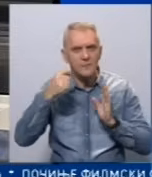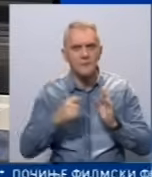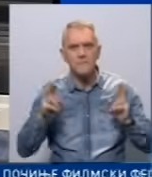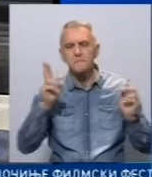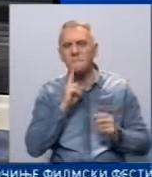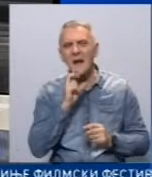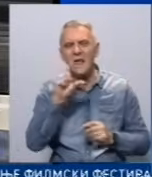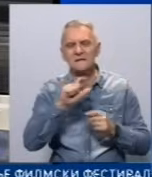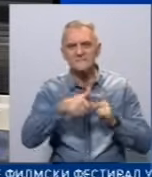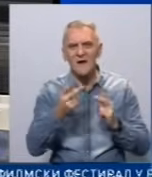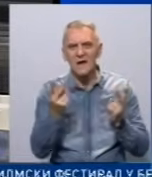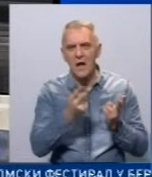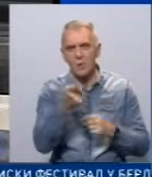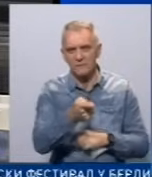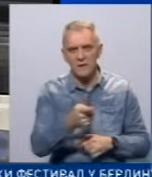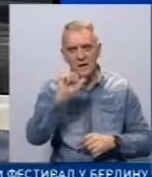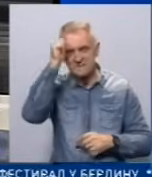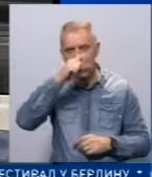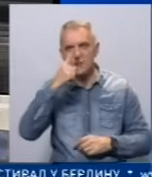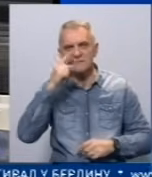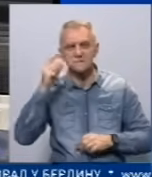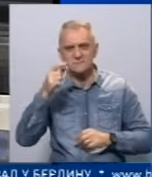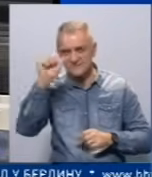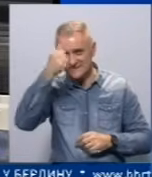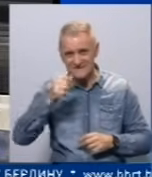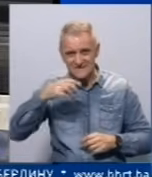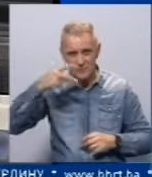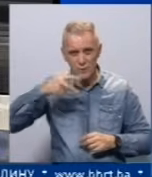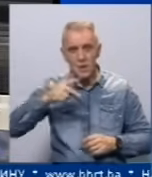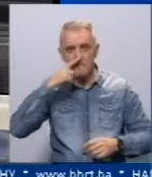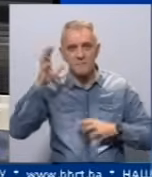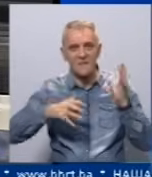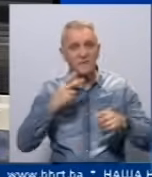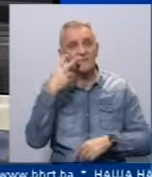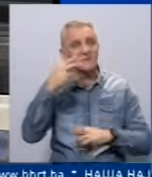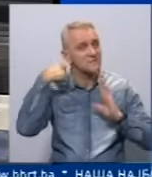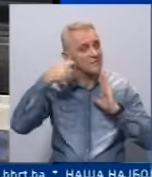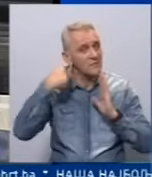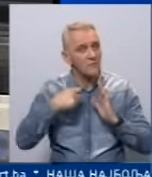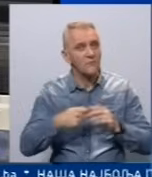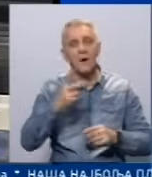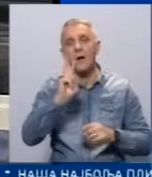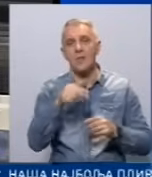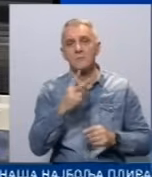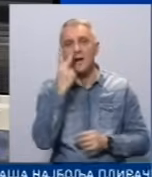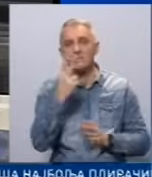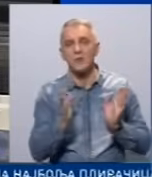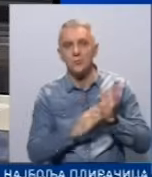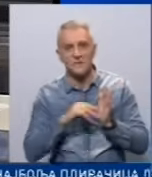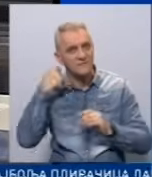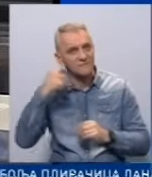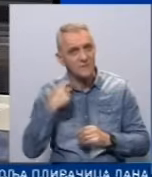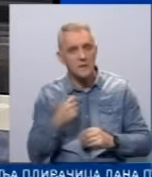stvari poput ovih. Za Zlatnog i Srebrnog medvjeda takmiči se 20 filmova, uključujući dva debitantska i dva dokumentarna